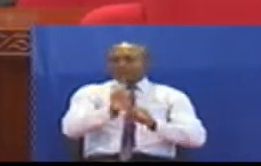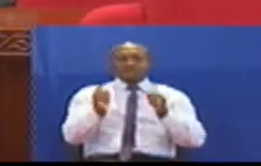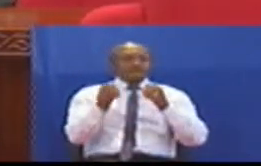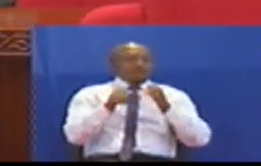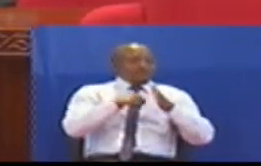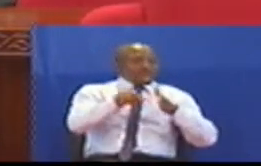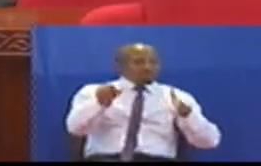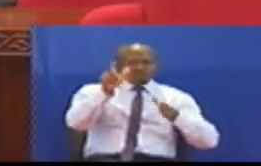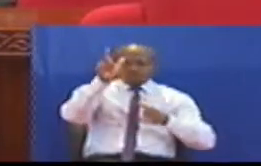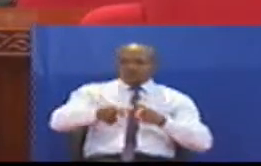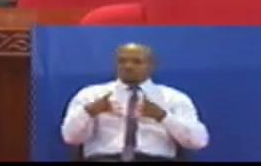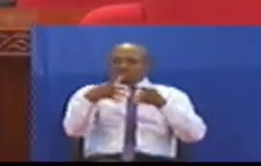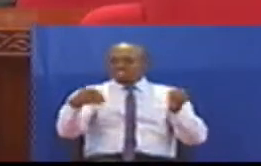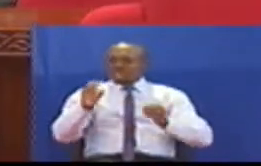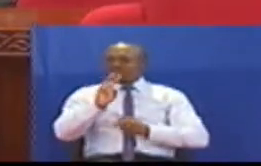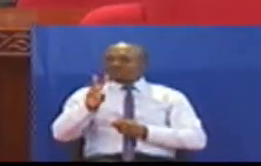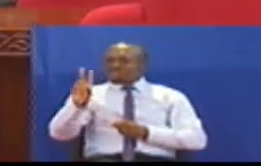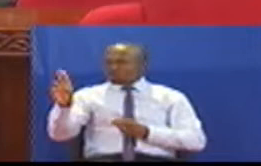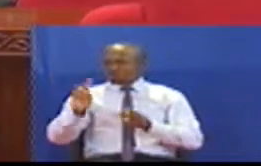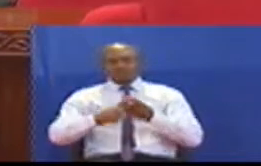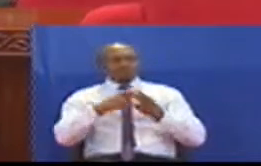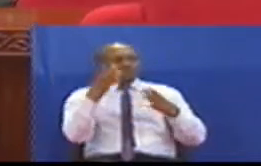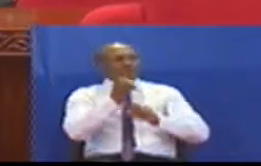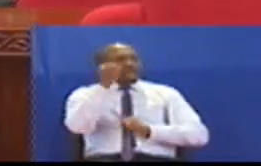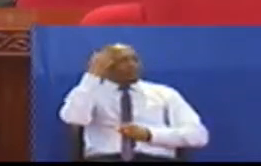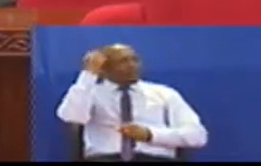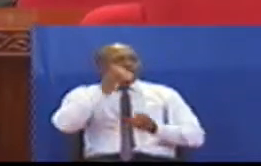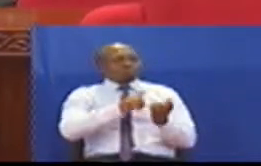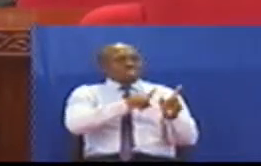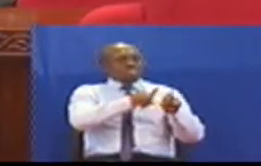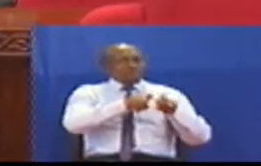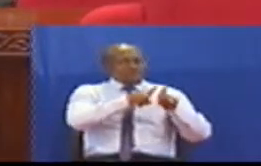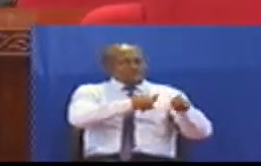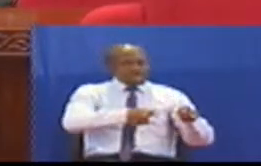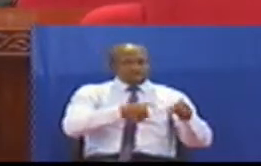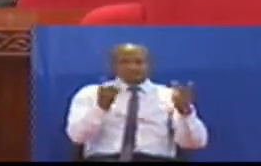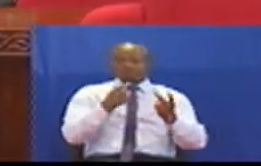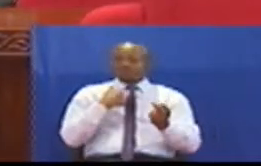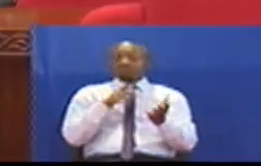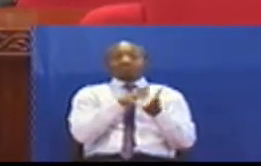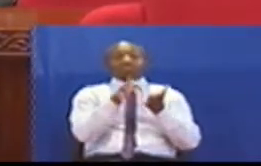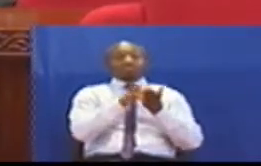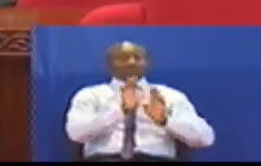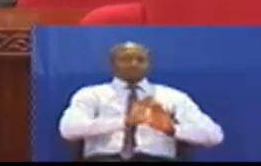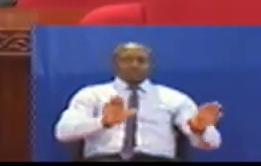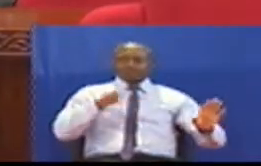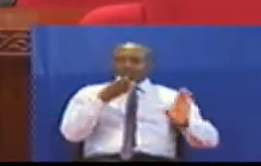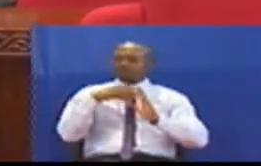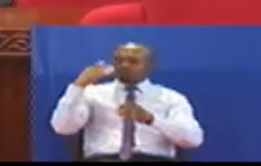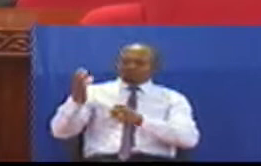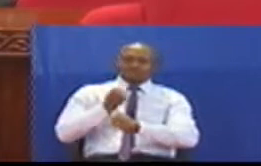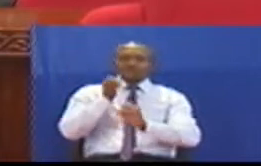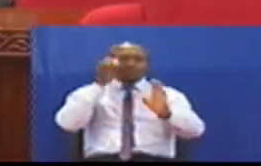VVU na wanaosumbuliwa na magonjwa nyemelezi kama ambavyo nimeyatolea ufafanuzi hapo awali ili kufikia malengo ya